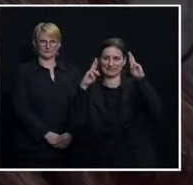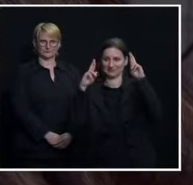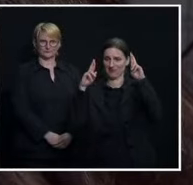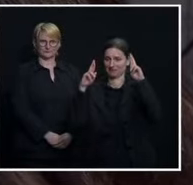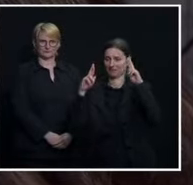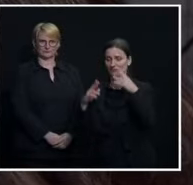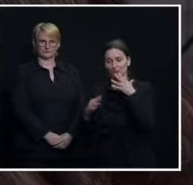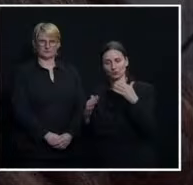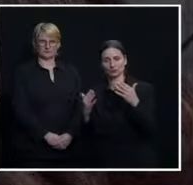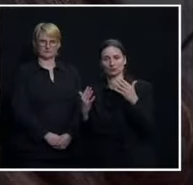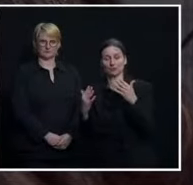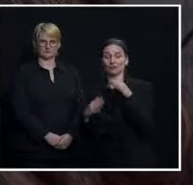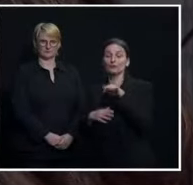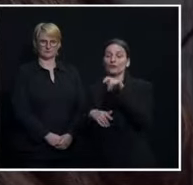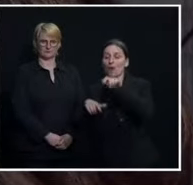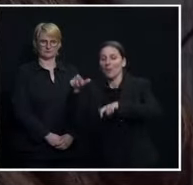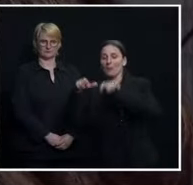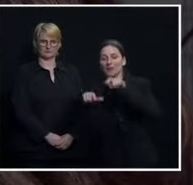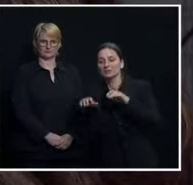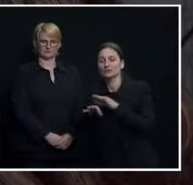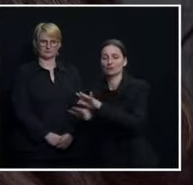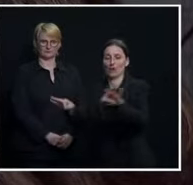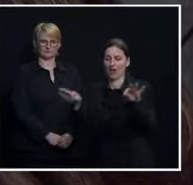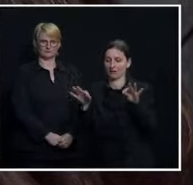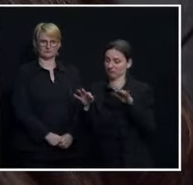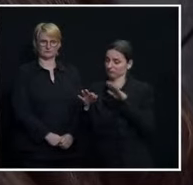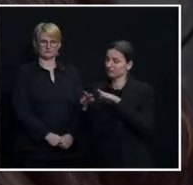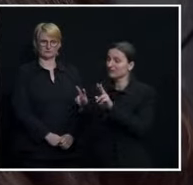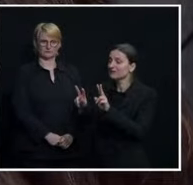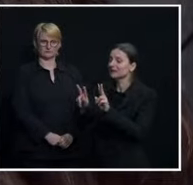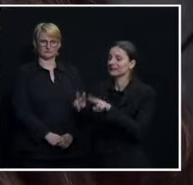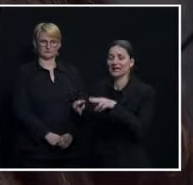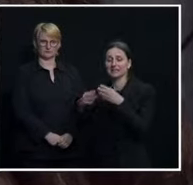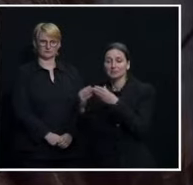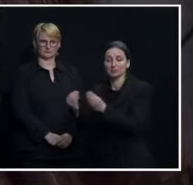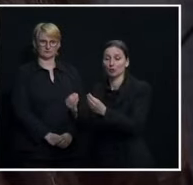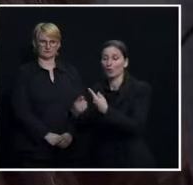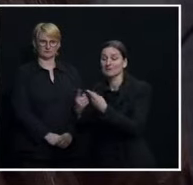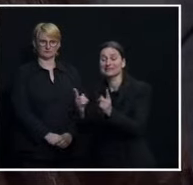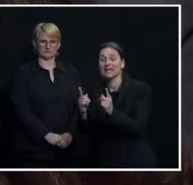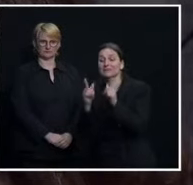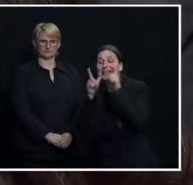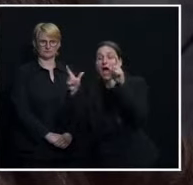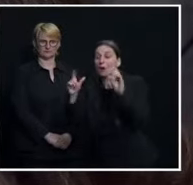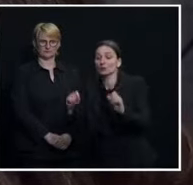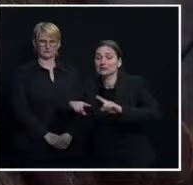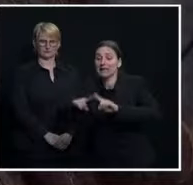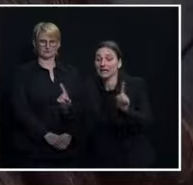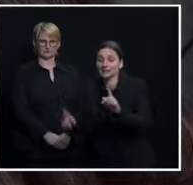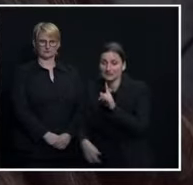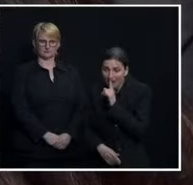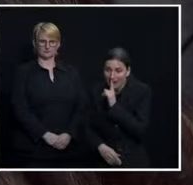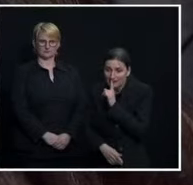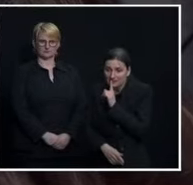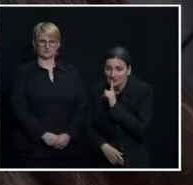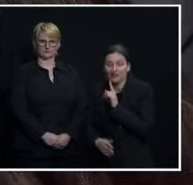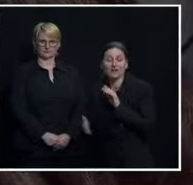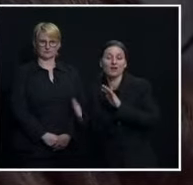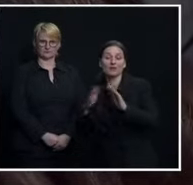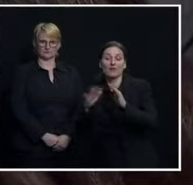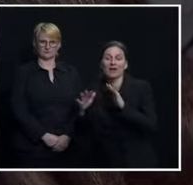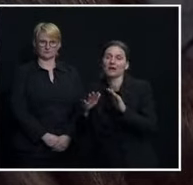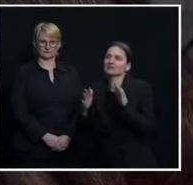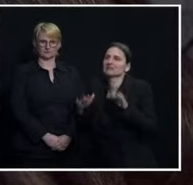Toleranz und Respekt. Wir wollen für Menschen da sein, die ihre Rechte bekommen, auch wenn sie nicht laut genug danach schreien, auch wenn sie vielleicht eine